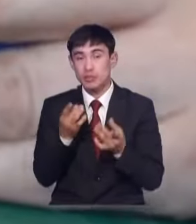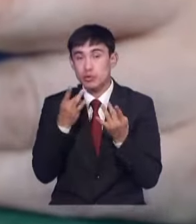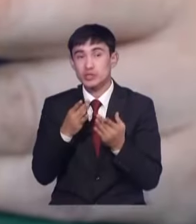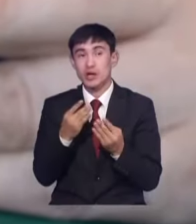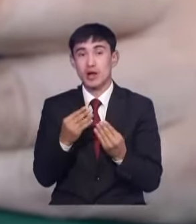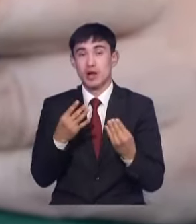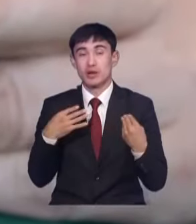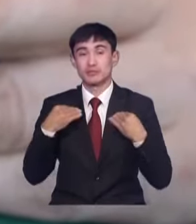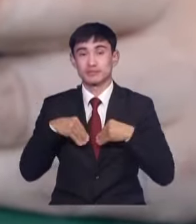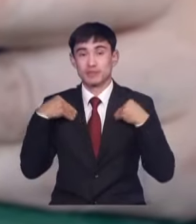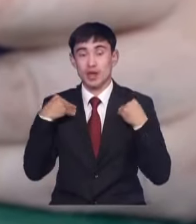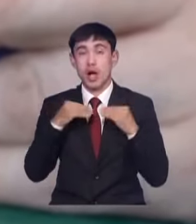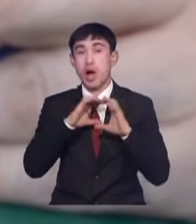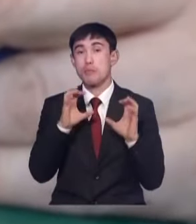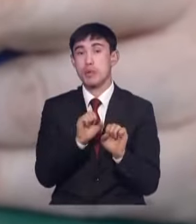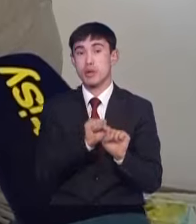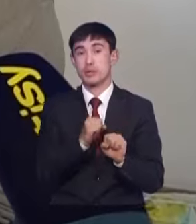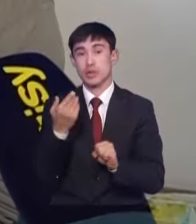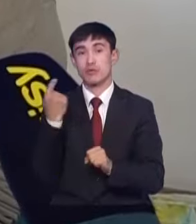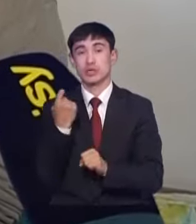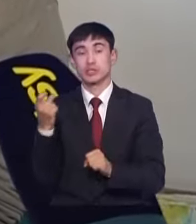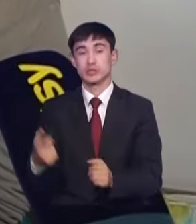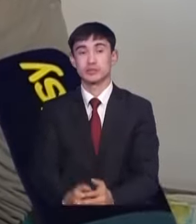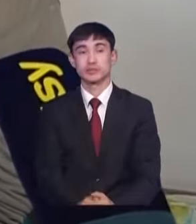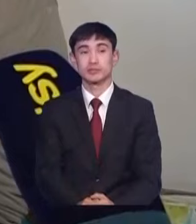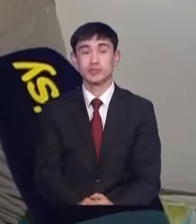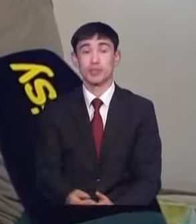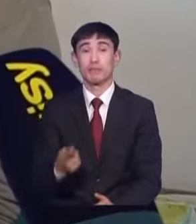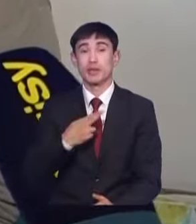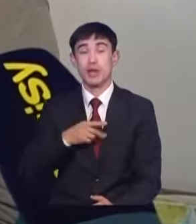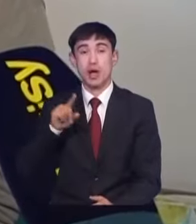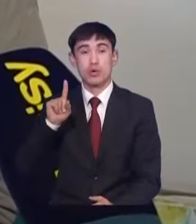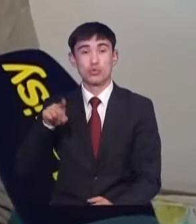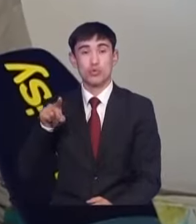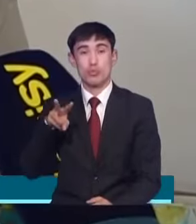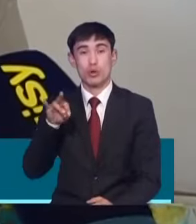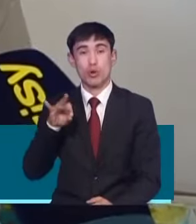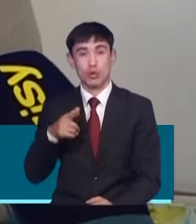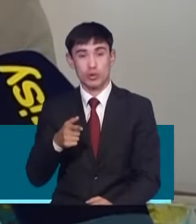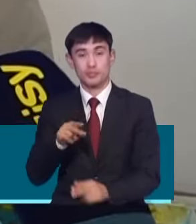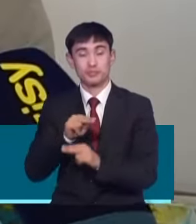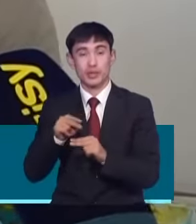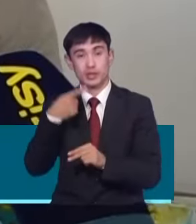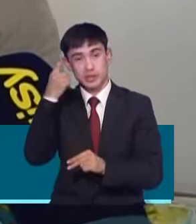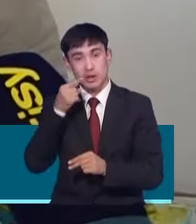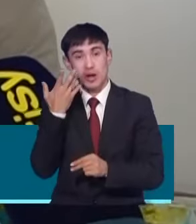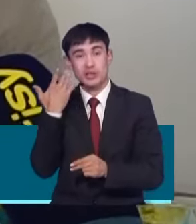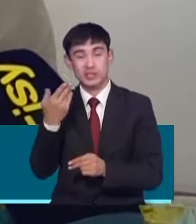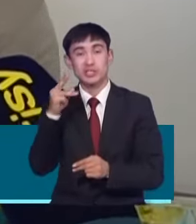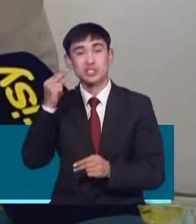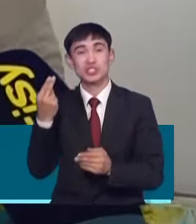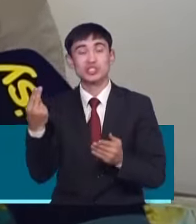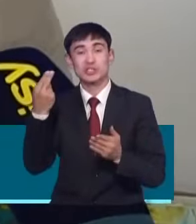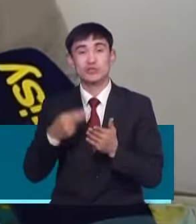аксессуаром а личным оберегом для его владельца Я являюсь нумерологом И когда ты знаешь цифру